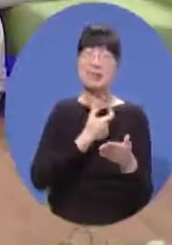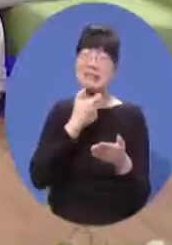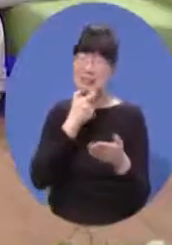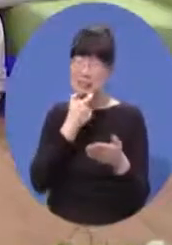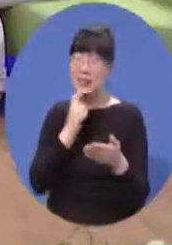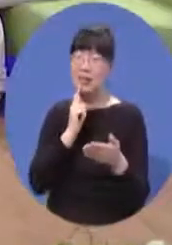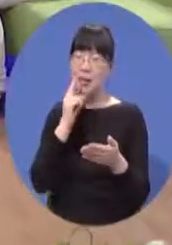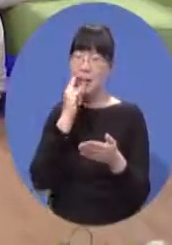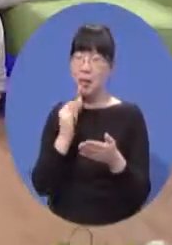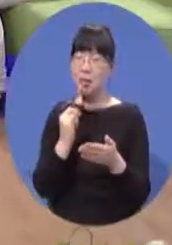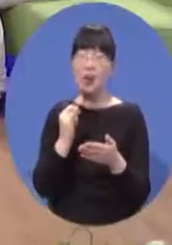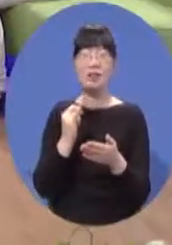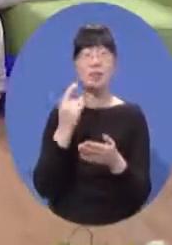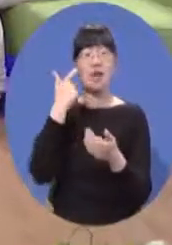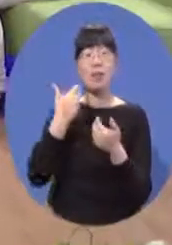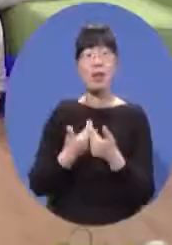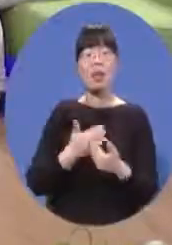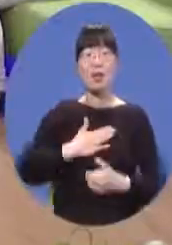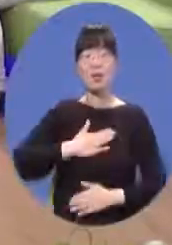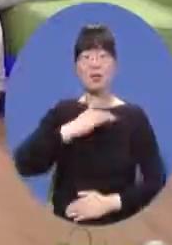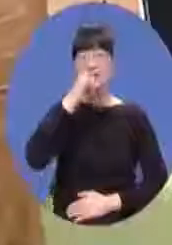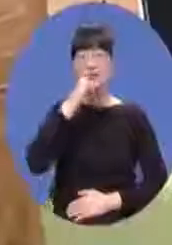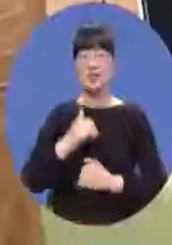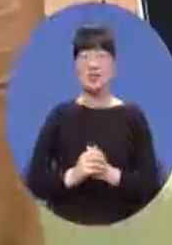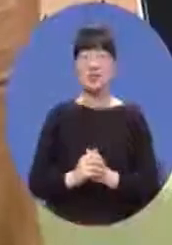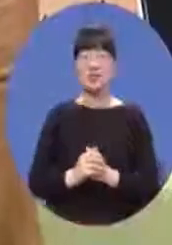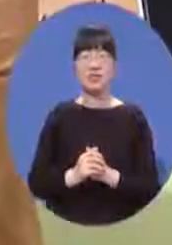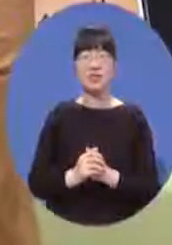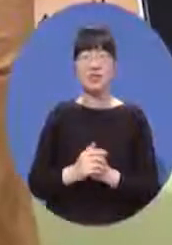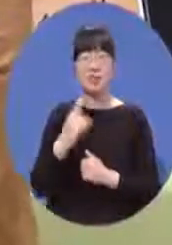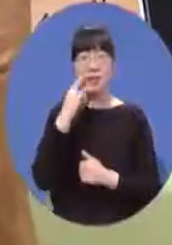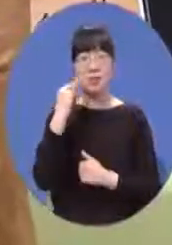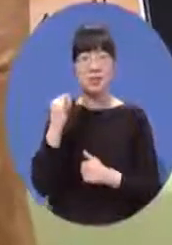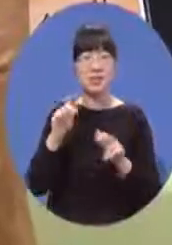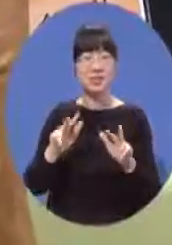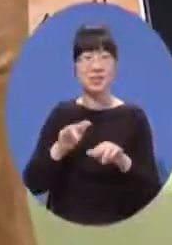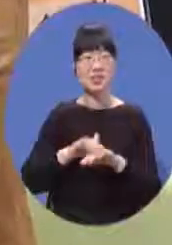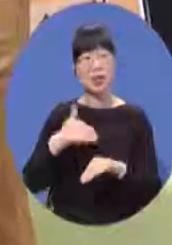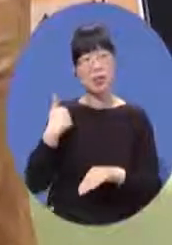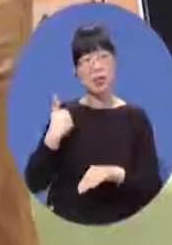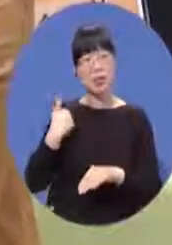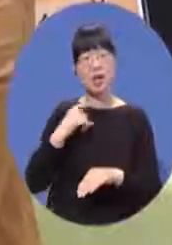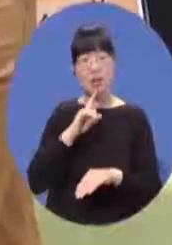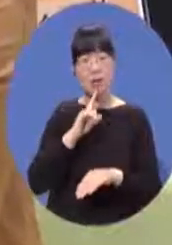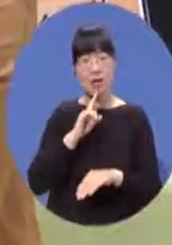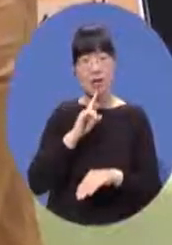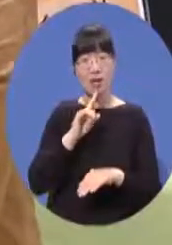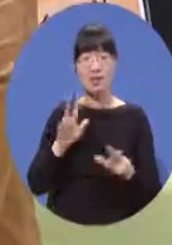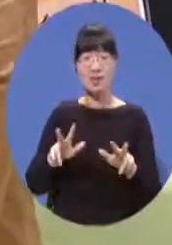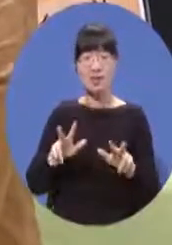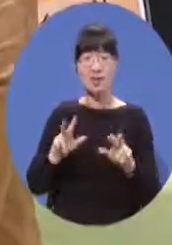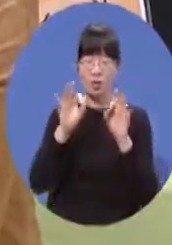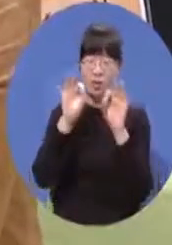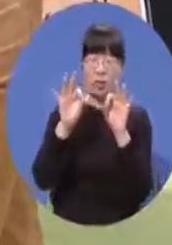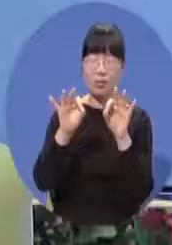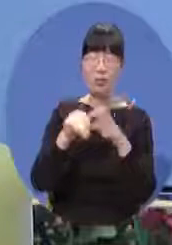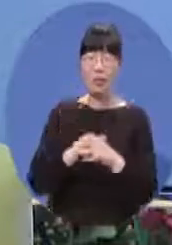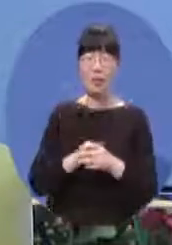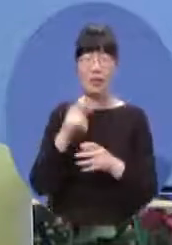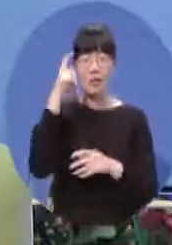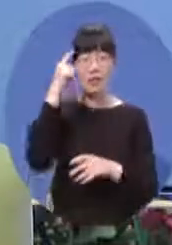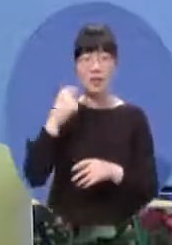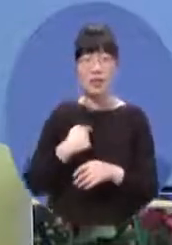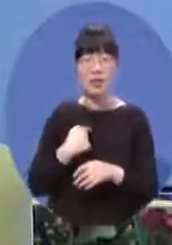엄마는 좋아해요 이러셨거든요. 네. 그래서 어머니도 사실 잘 모르시겠다고 그러셨잖아요. 근데 이제 이걸 보려면은 왜